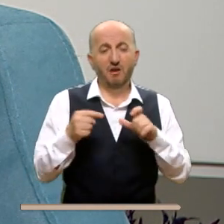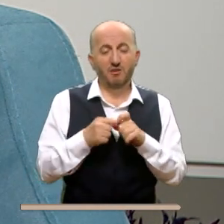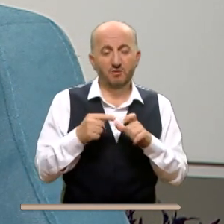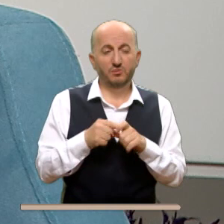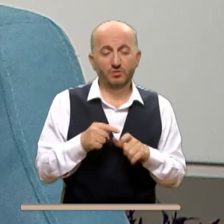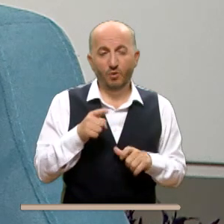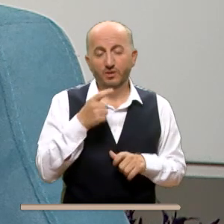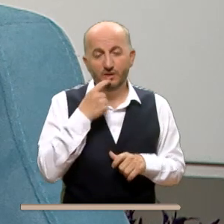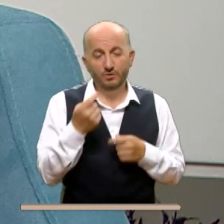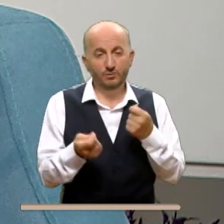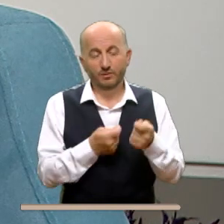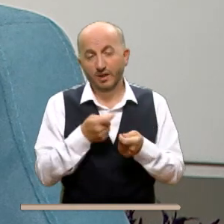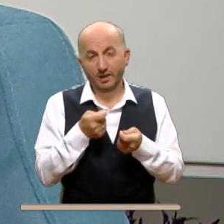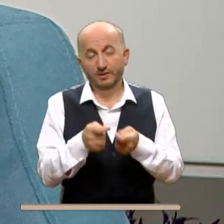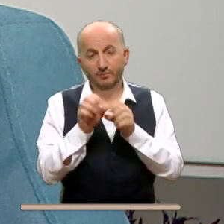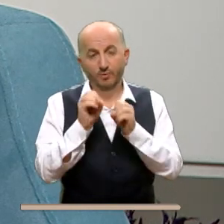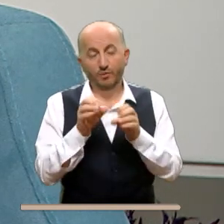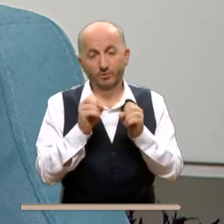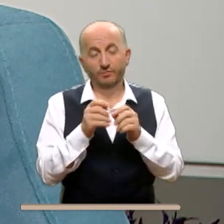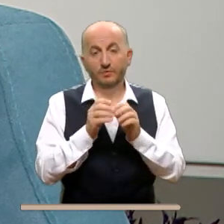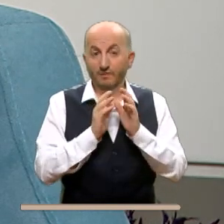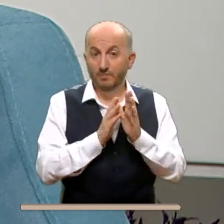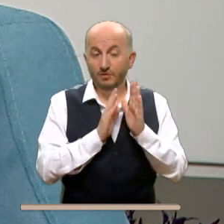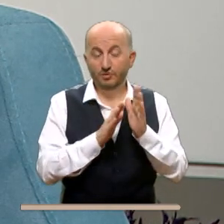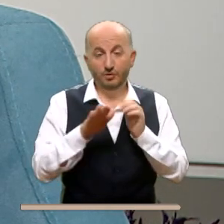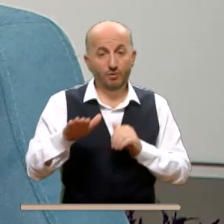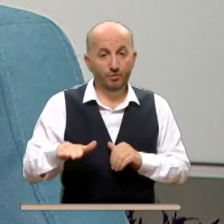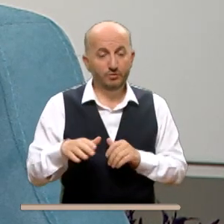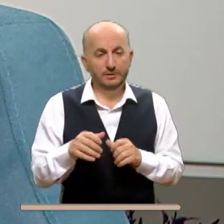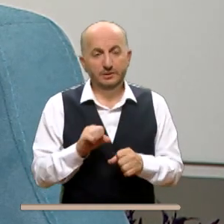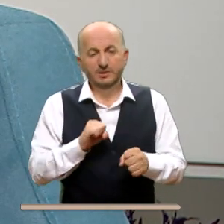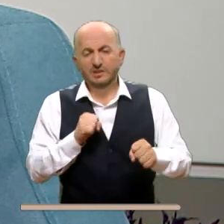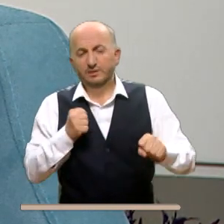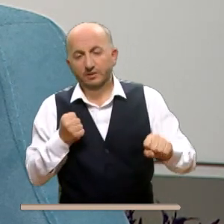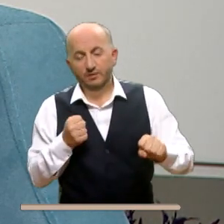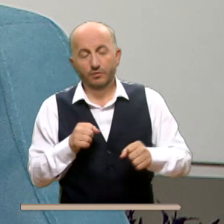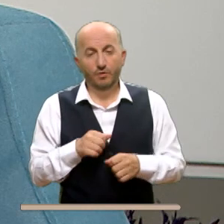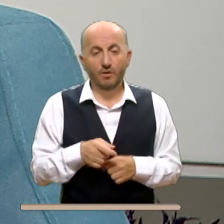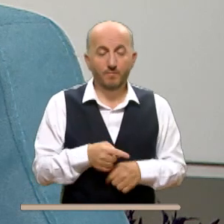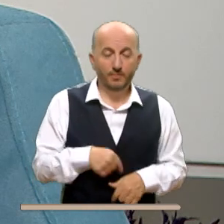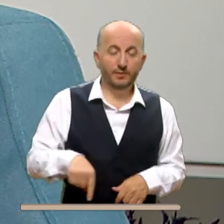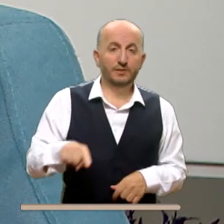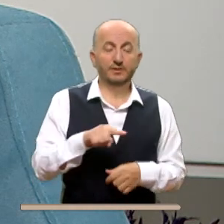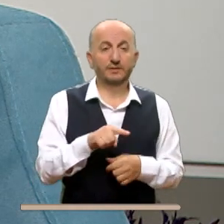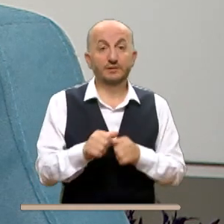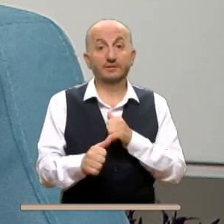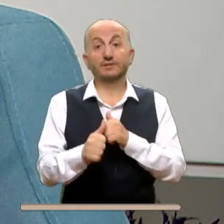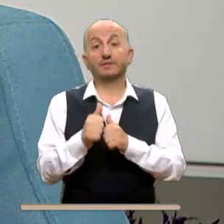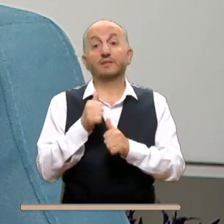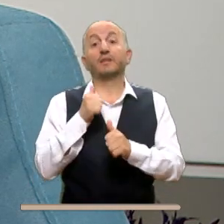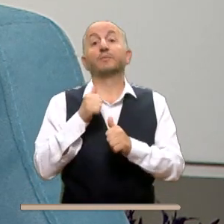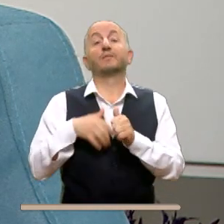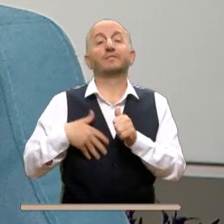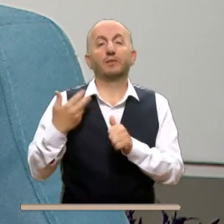dili kullanarak eğitim öğretim faaliyetini sürdürecek öğrenci geriliyor. Biz gerilemesini istemediğimiz